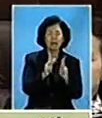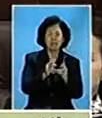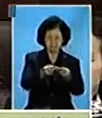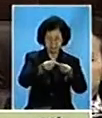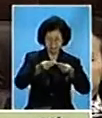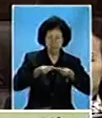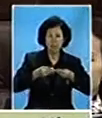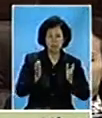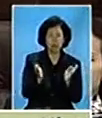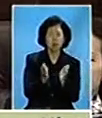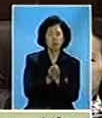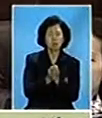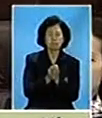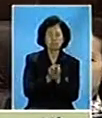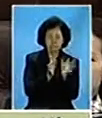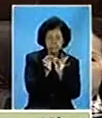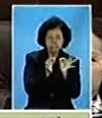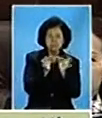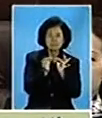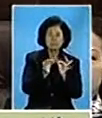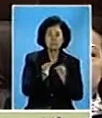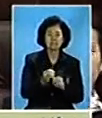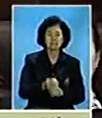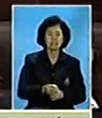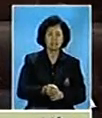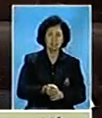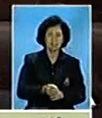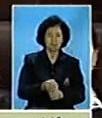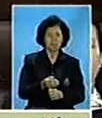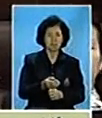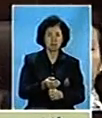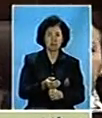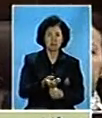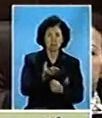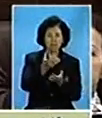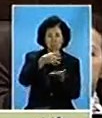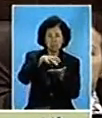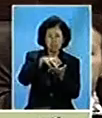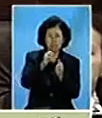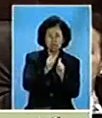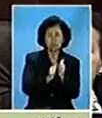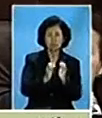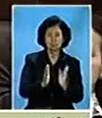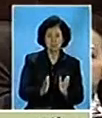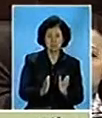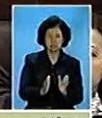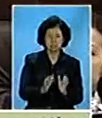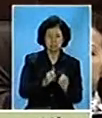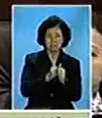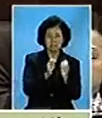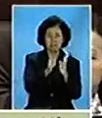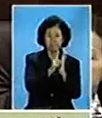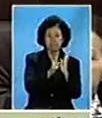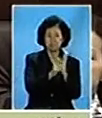ร่วมชี้แจงนะครับก็ต้องขอกราบเรียนท่านทุกท่านอย่างนี้นะครับว่า โดยหลักการ